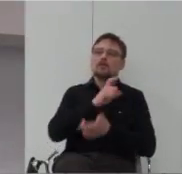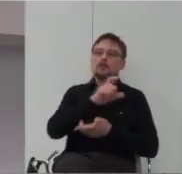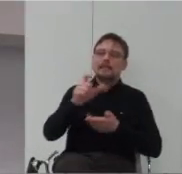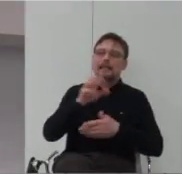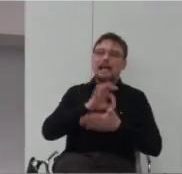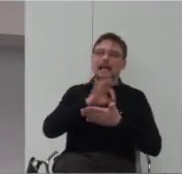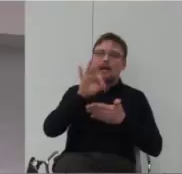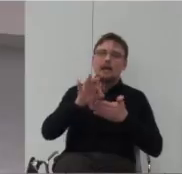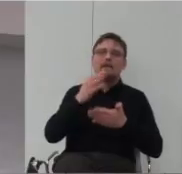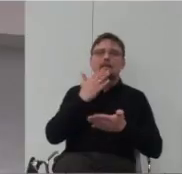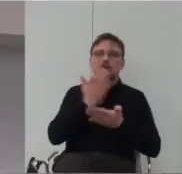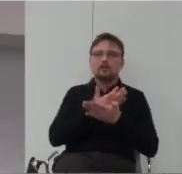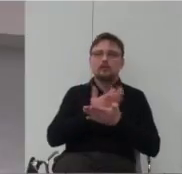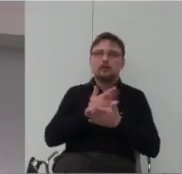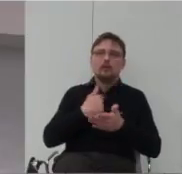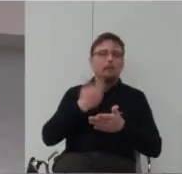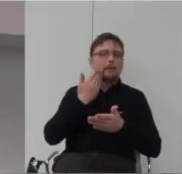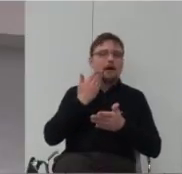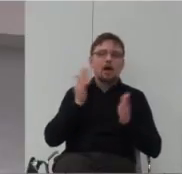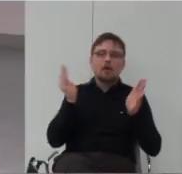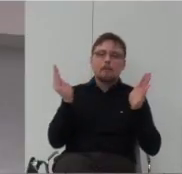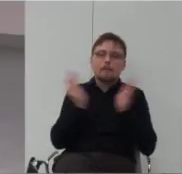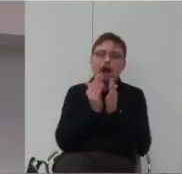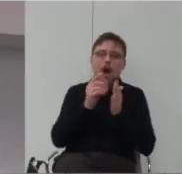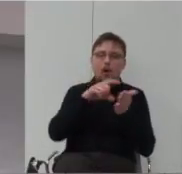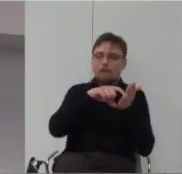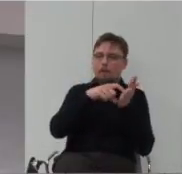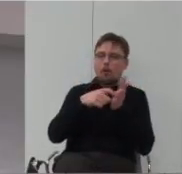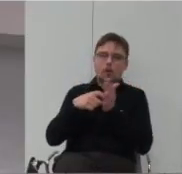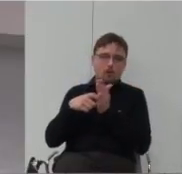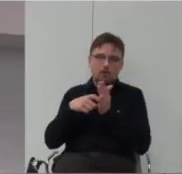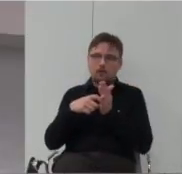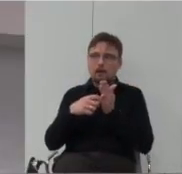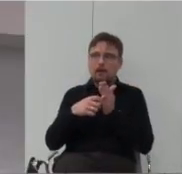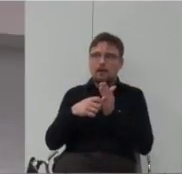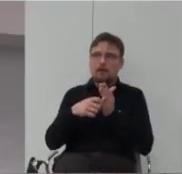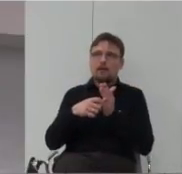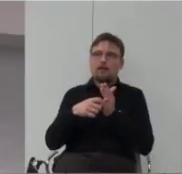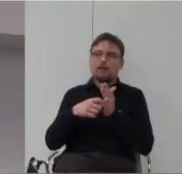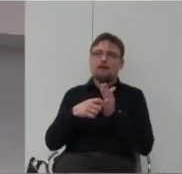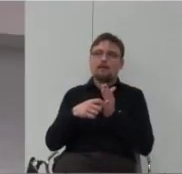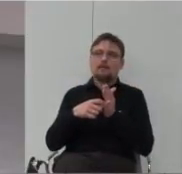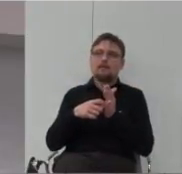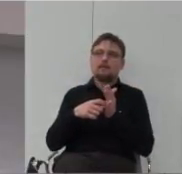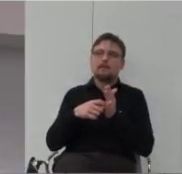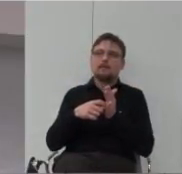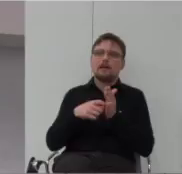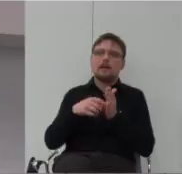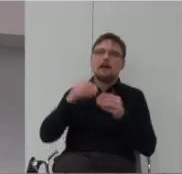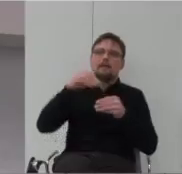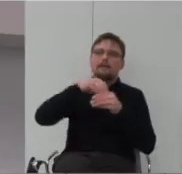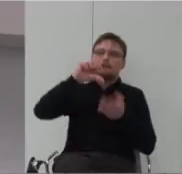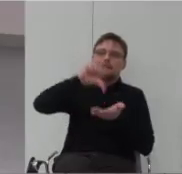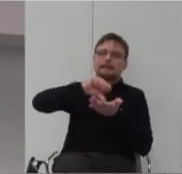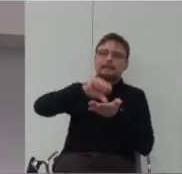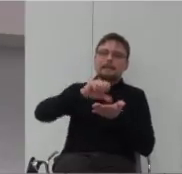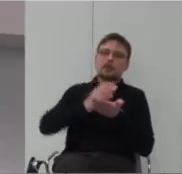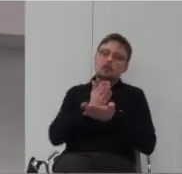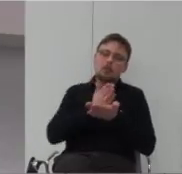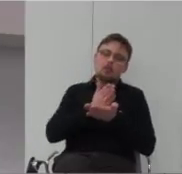przez architektów wykorzystuje wiele z tych cech. To są znowu ekstremalnie małe jednostki skierowane do